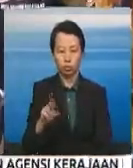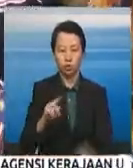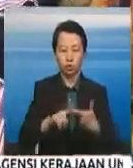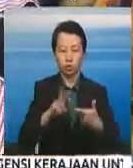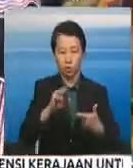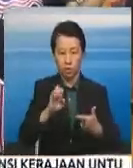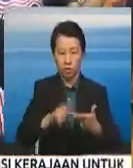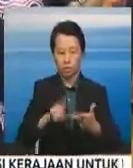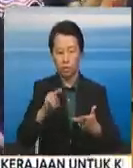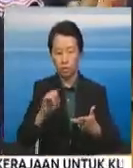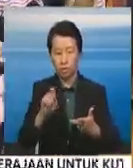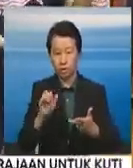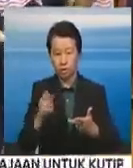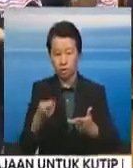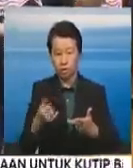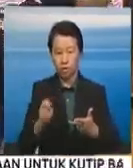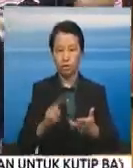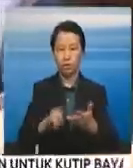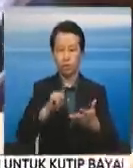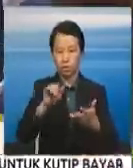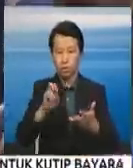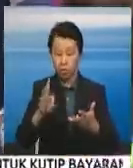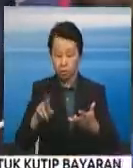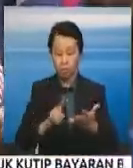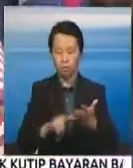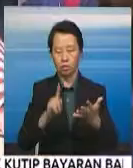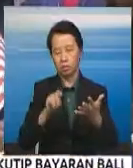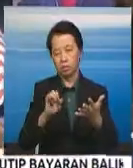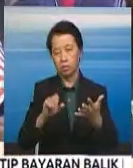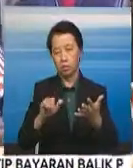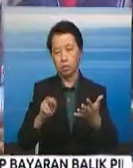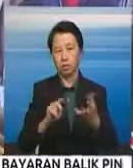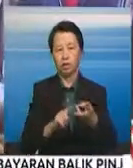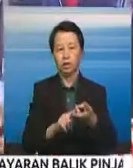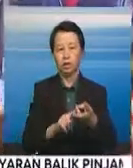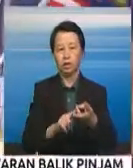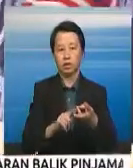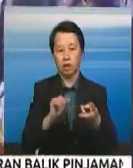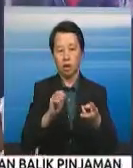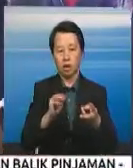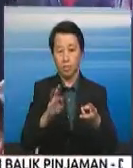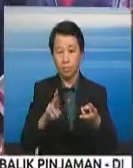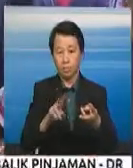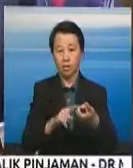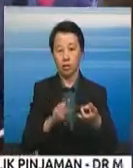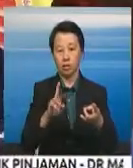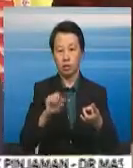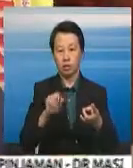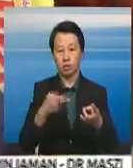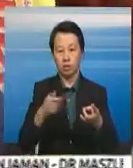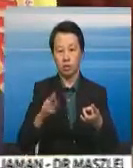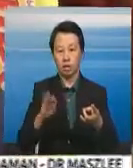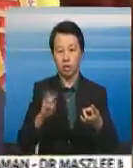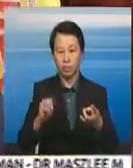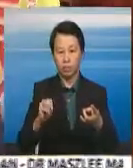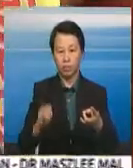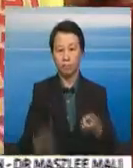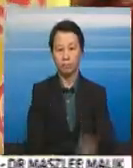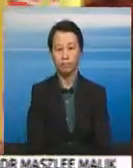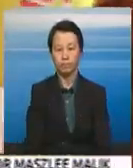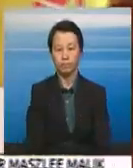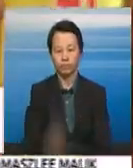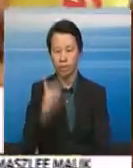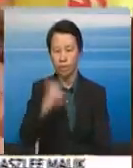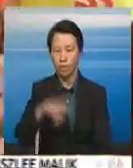Reshma, Natasha Sass, Zairul Talia, Yana Yunus, Lobo Panglima, Amir Aswadi dan Radhi Khalid. Kalau selama ni kita